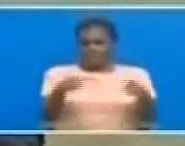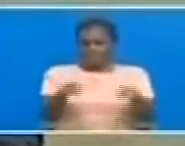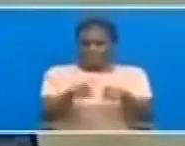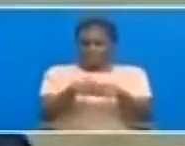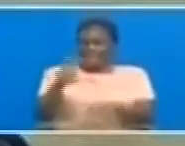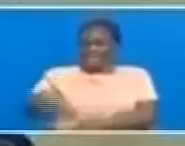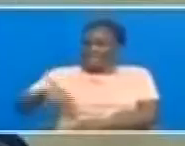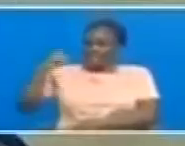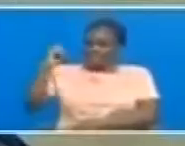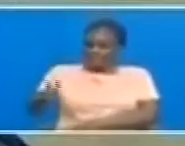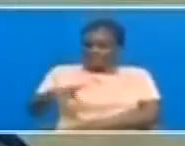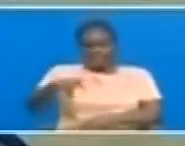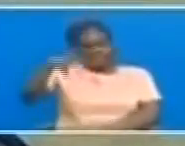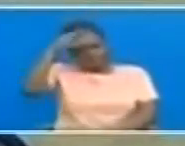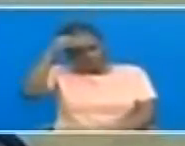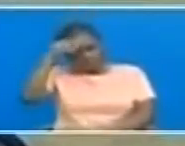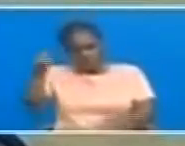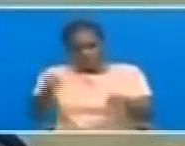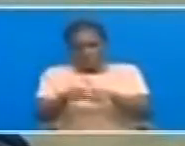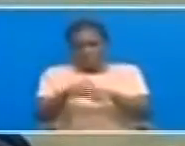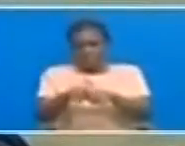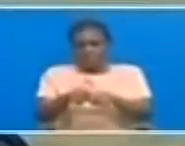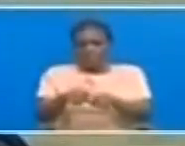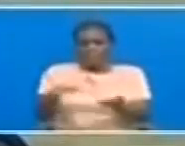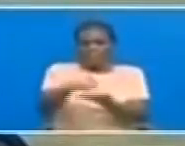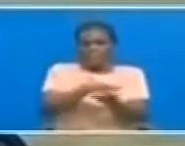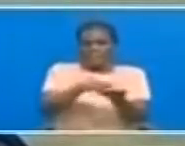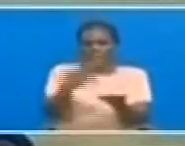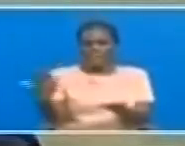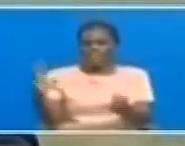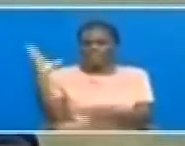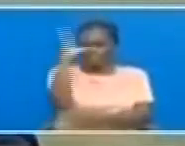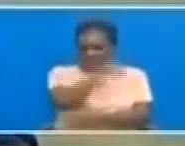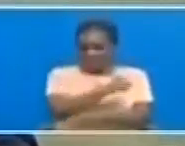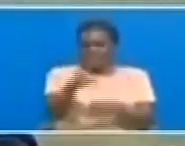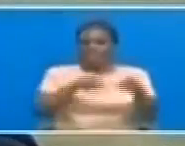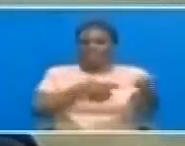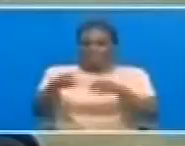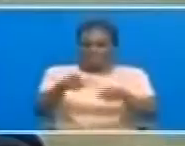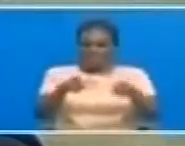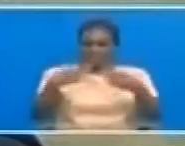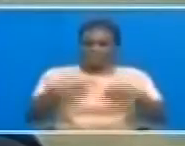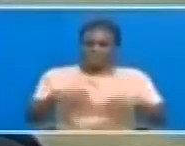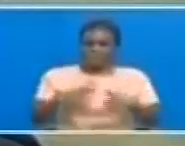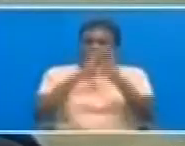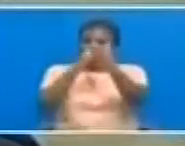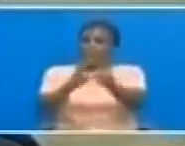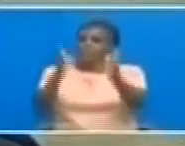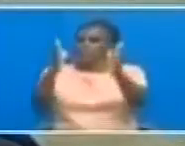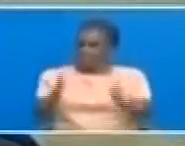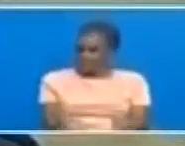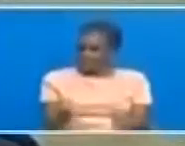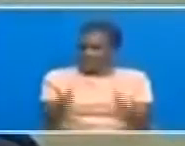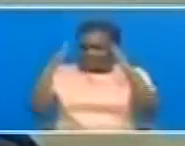gharama ya juu ya elimu pamoja na ukosefu wa miundo msingi kama vile usafiri kwa wanafunzi husika. Mwanahabari Francis